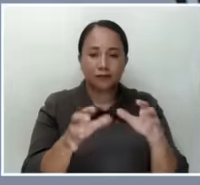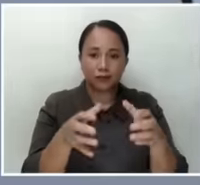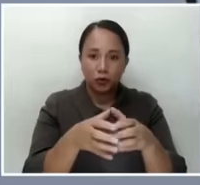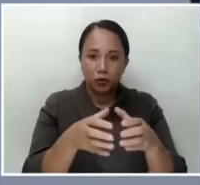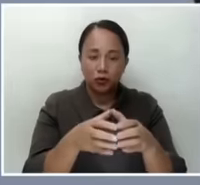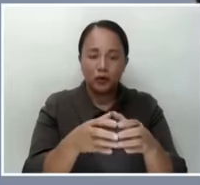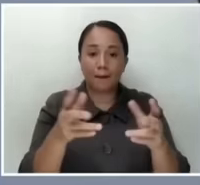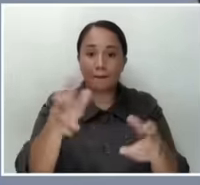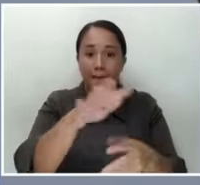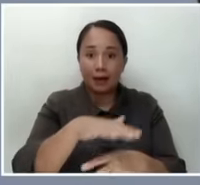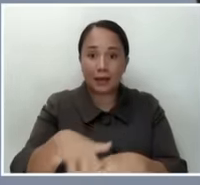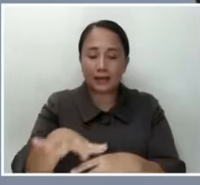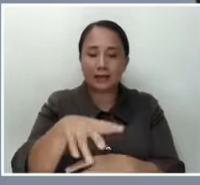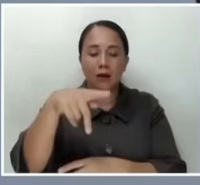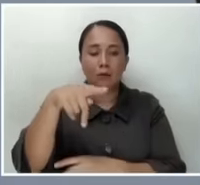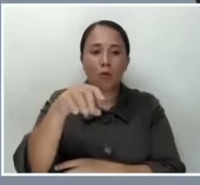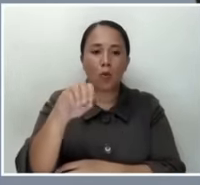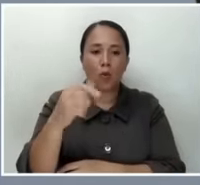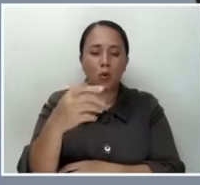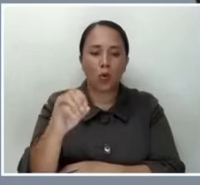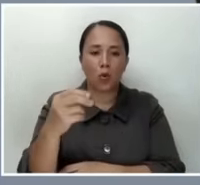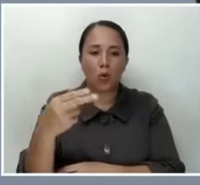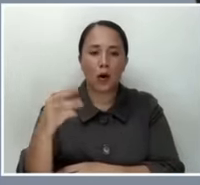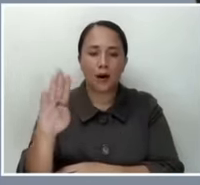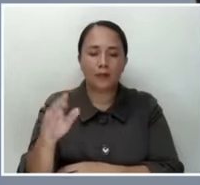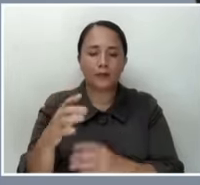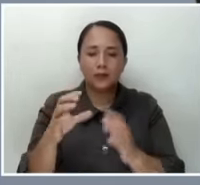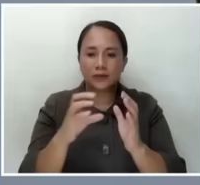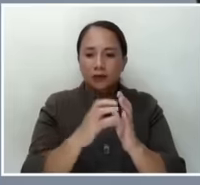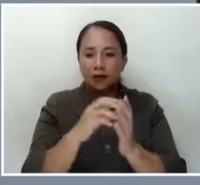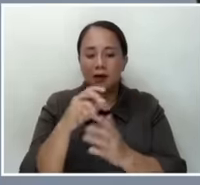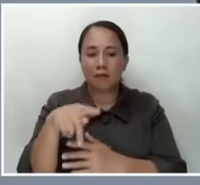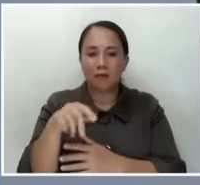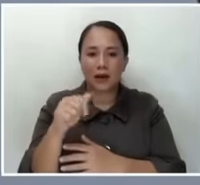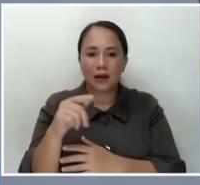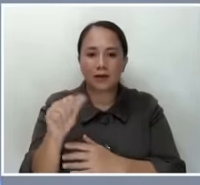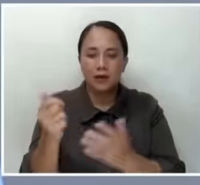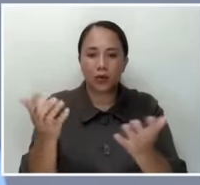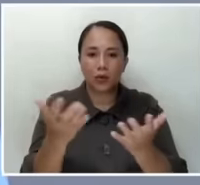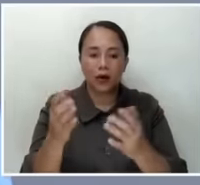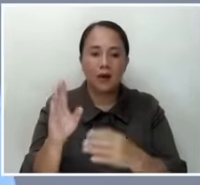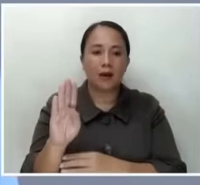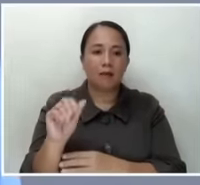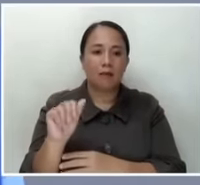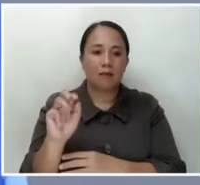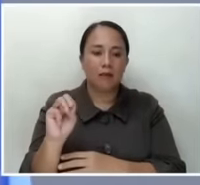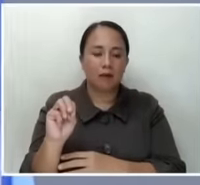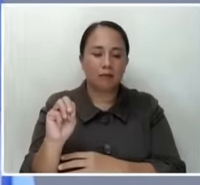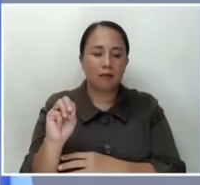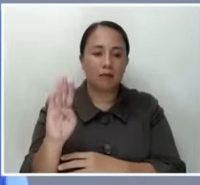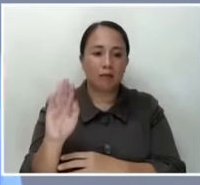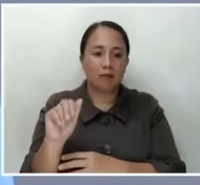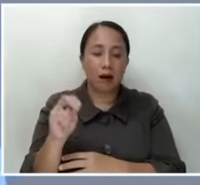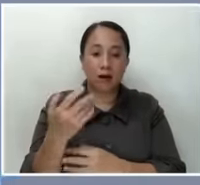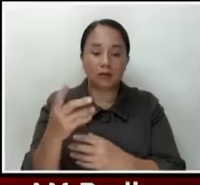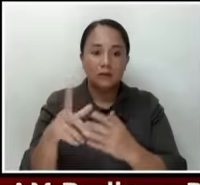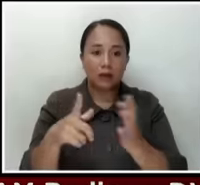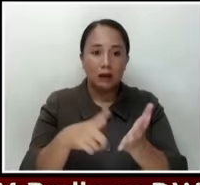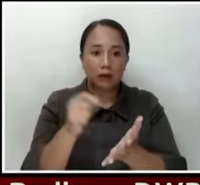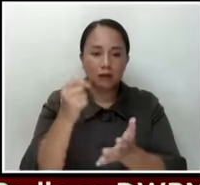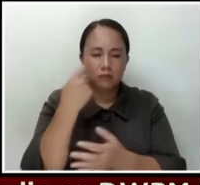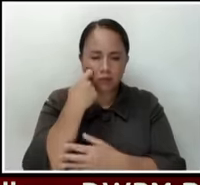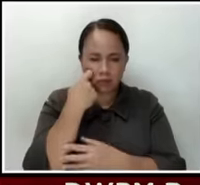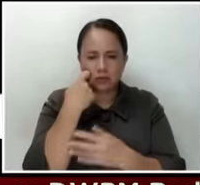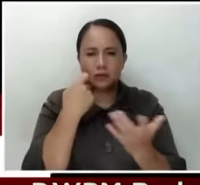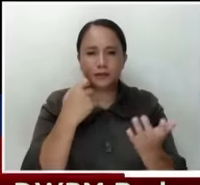compound ng Pogo Hub sa Sitio Pag-asa, Barangay Anupul, Bamban, Tarla kaninang madaling araw. Ito'y kaugnay sa